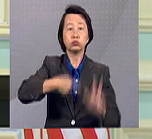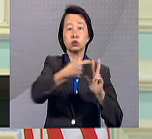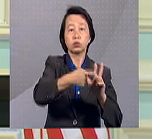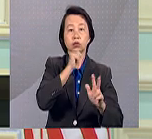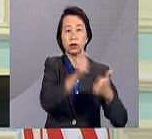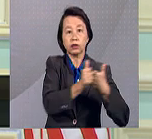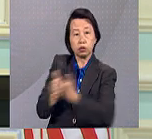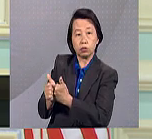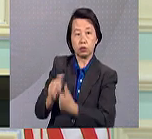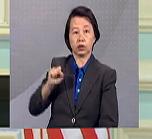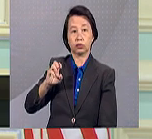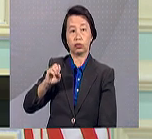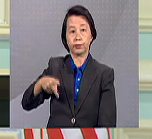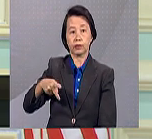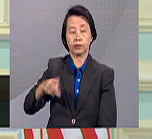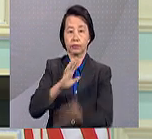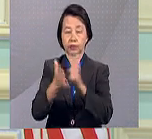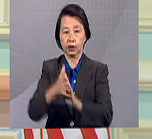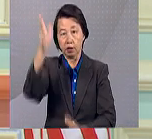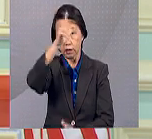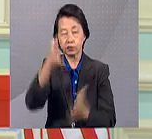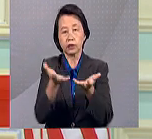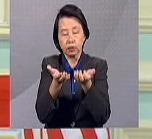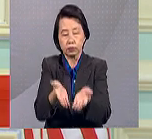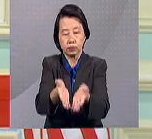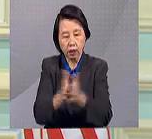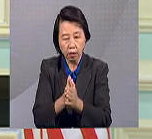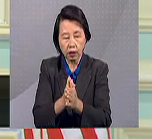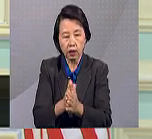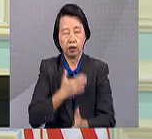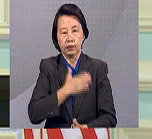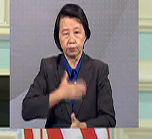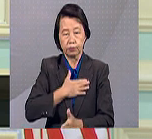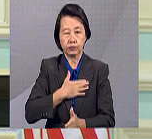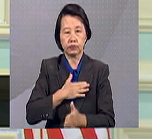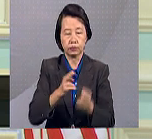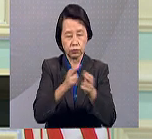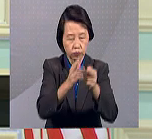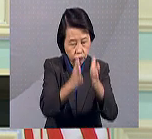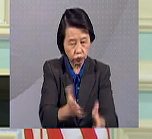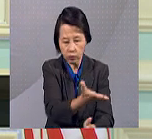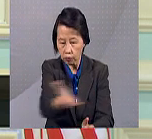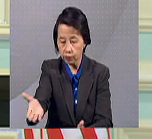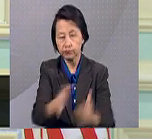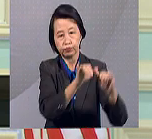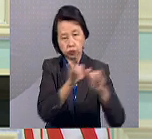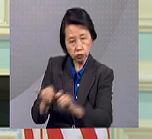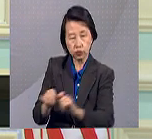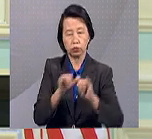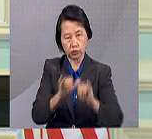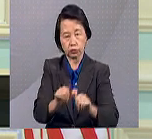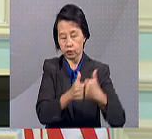SOP. Jadi kerajaan ingin menggesa supaya pengusaha terus